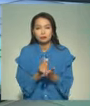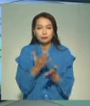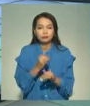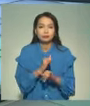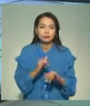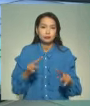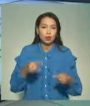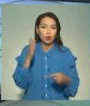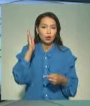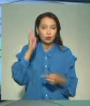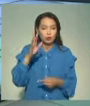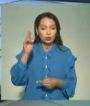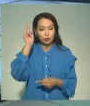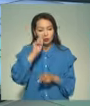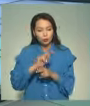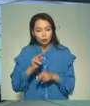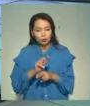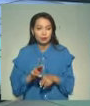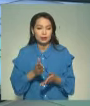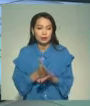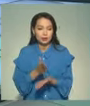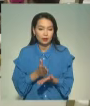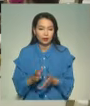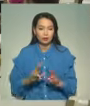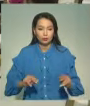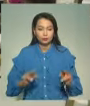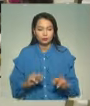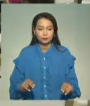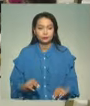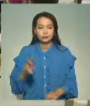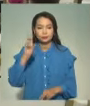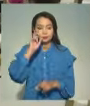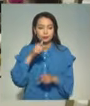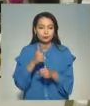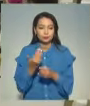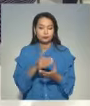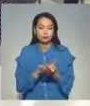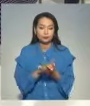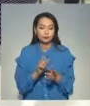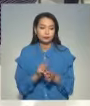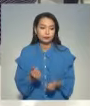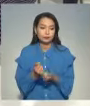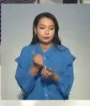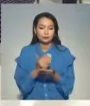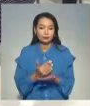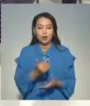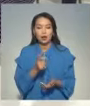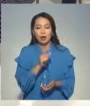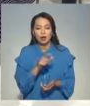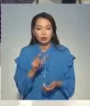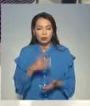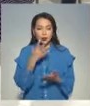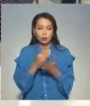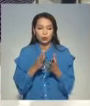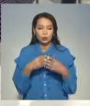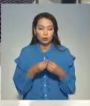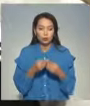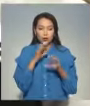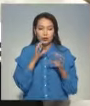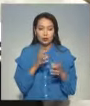арттырып, ұрпақтар сабақтастығын насихаттау. Мемлекеттен қаншама қолдау болғанымен адам өз отбасын сақтап, дамытуда